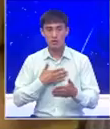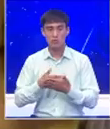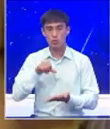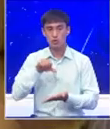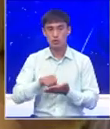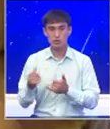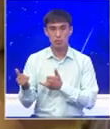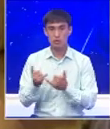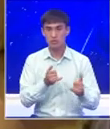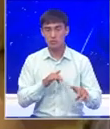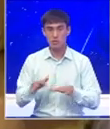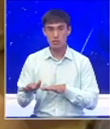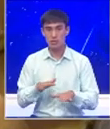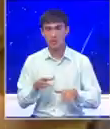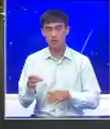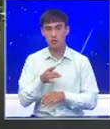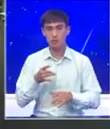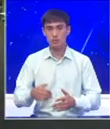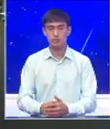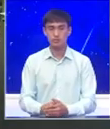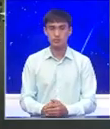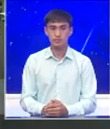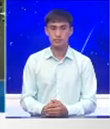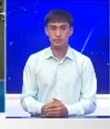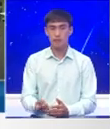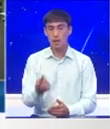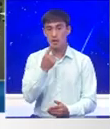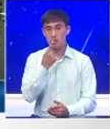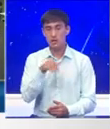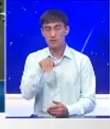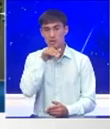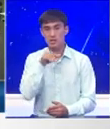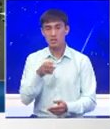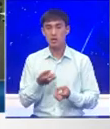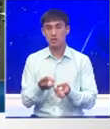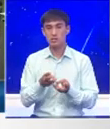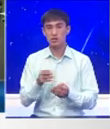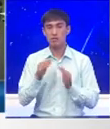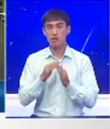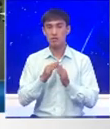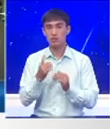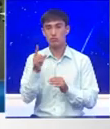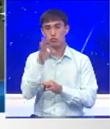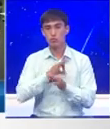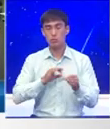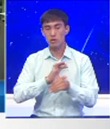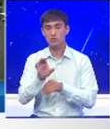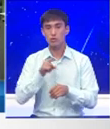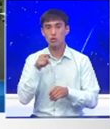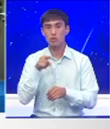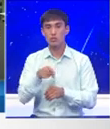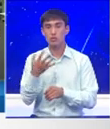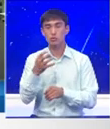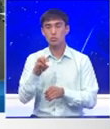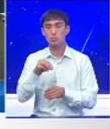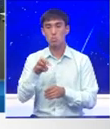в благотворительных мероприятиях региона. Еще недавно на текелинской кондитерской фабрике «Алакай» в сутки производилось до 1,5 тонн